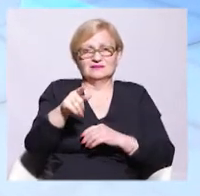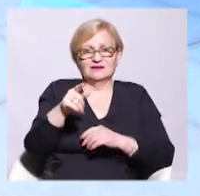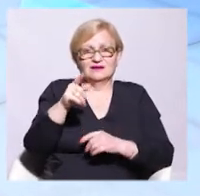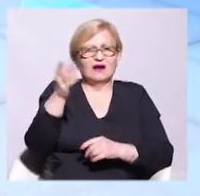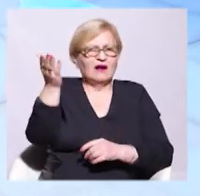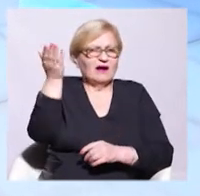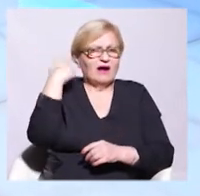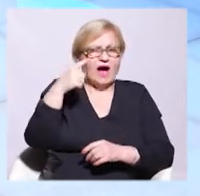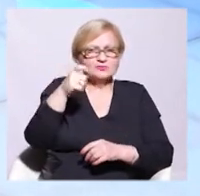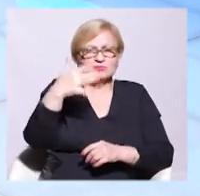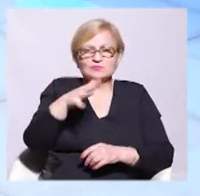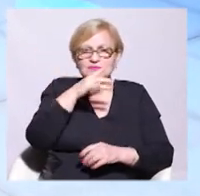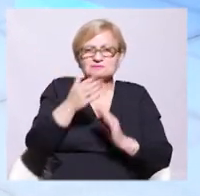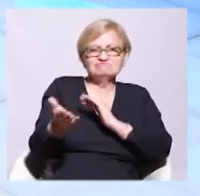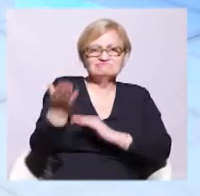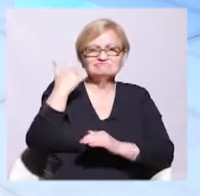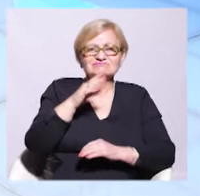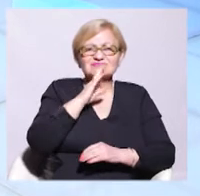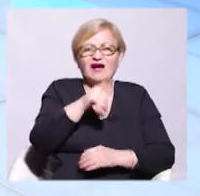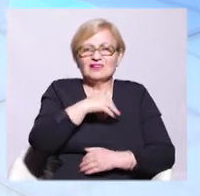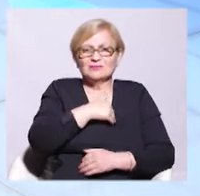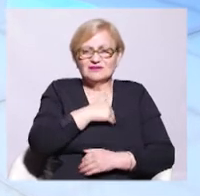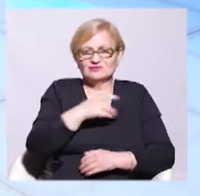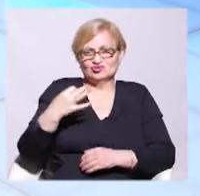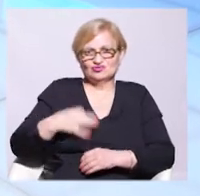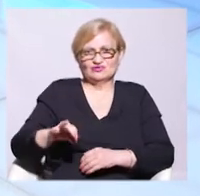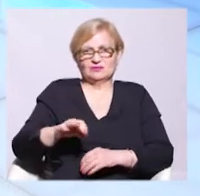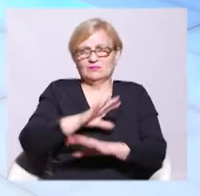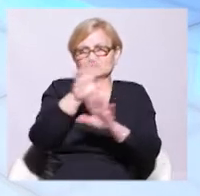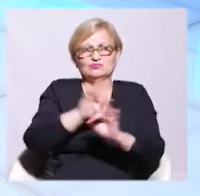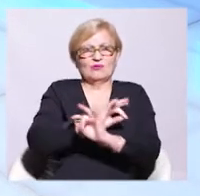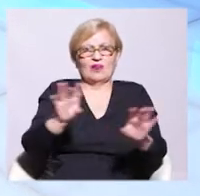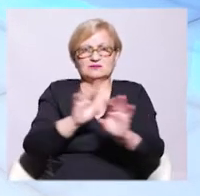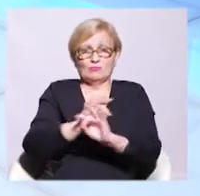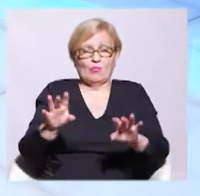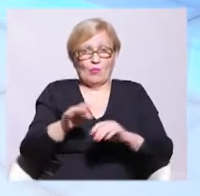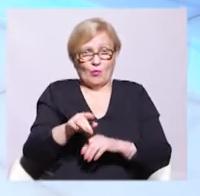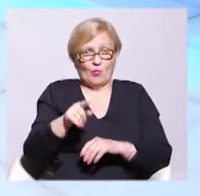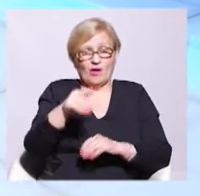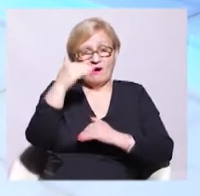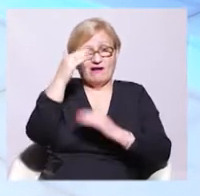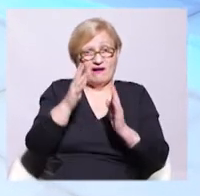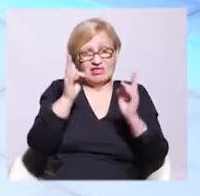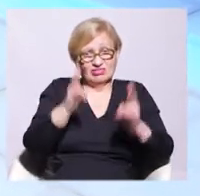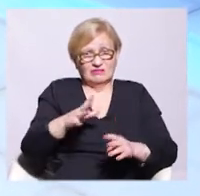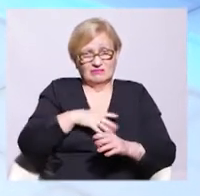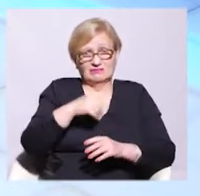საუკუნე ნახევრით ადრე ქრივის შვილმა მთელს ათონის მთას